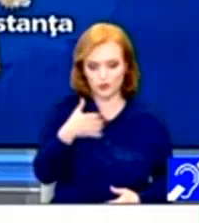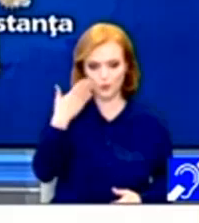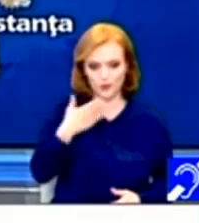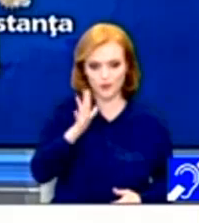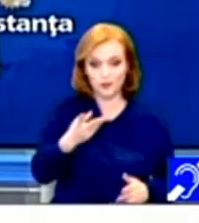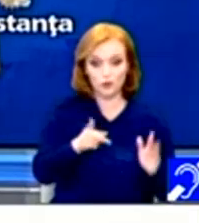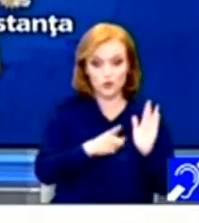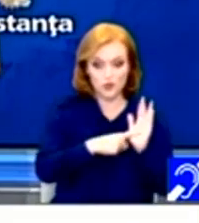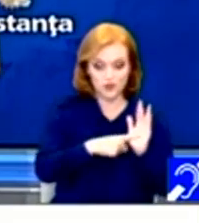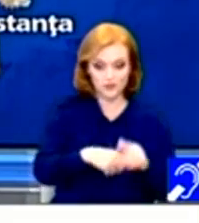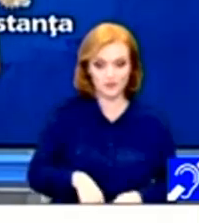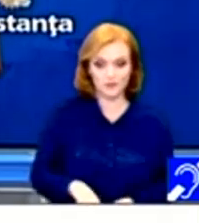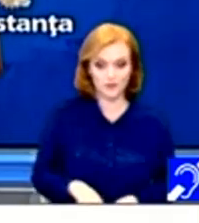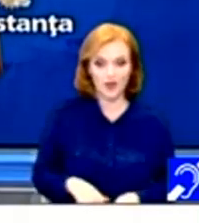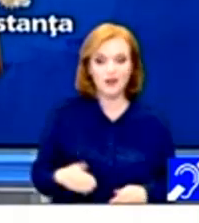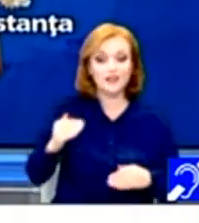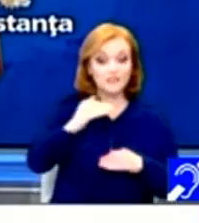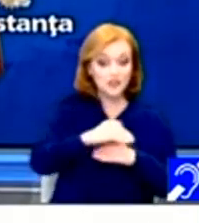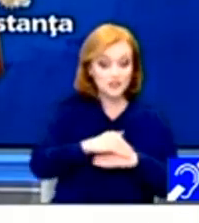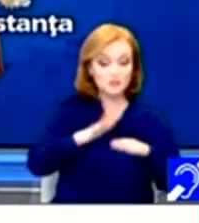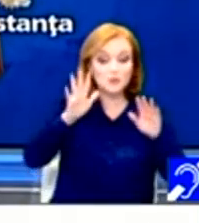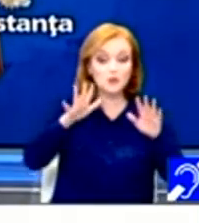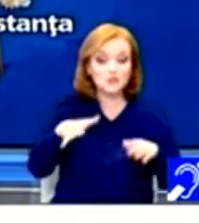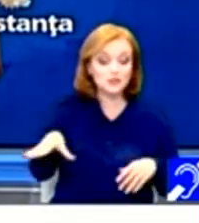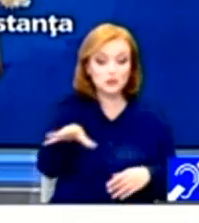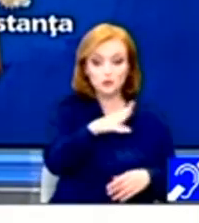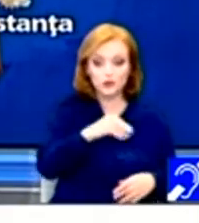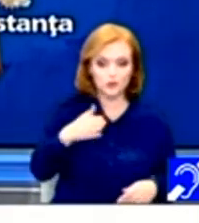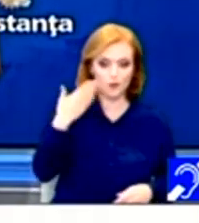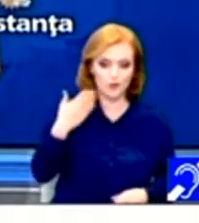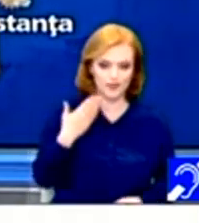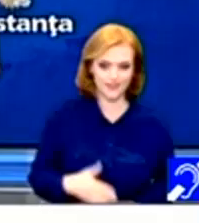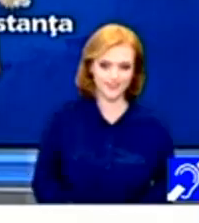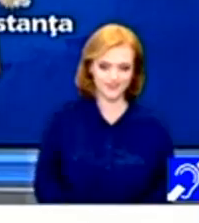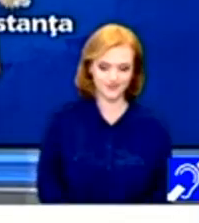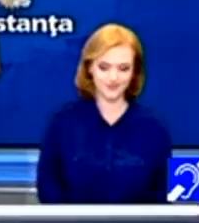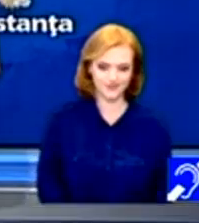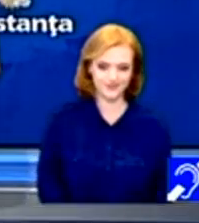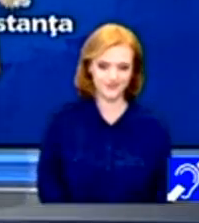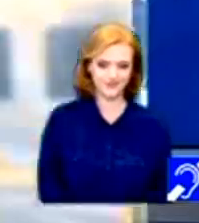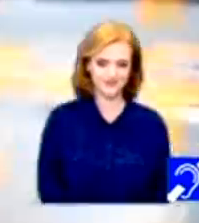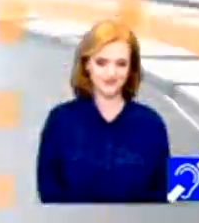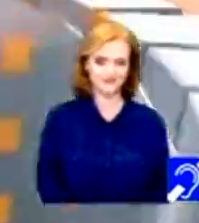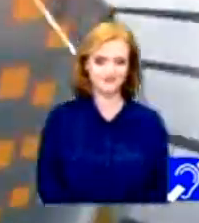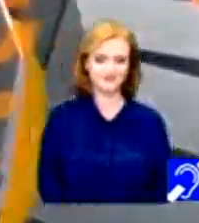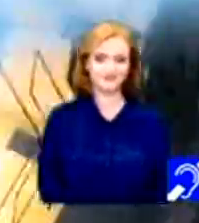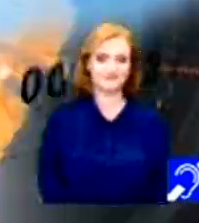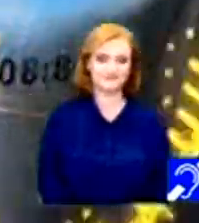spre seară ploile vor cuprinde mare parte din țară. Acestea au fost informațiile, să aveți o seară cât mai frumoasă!